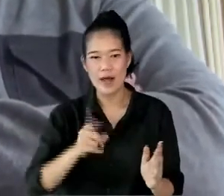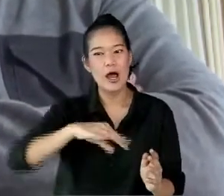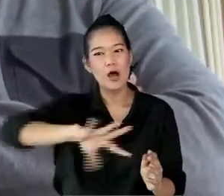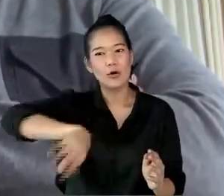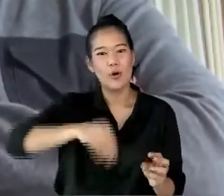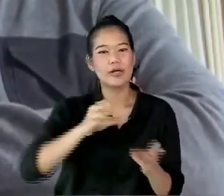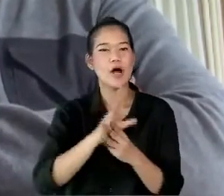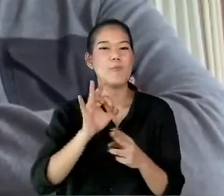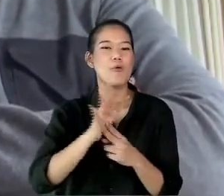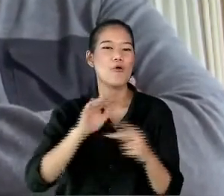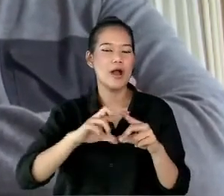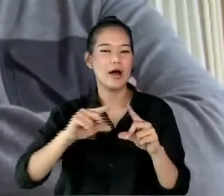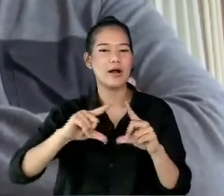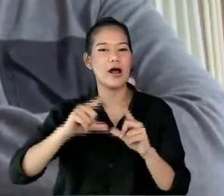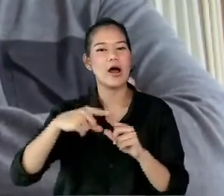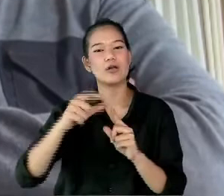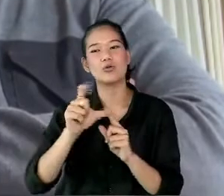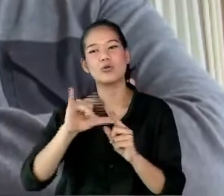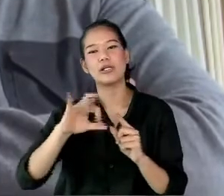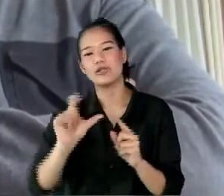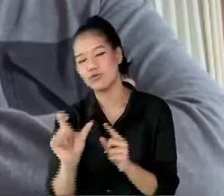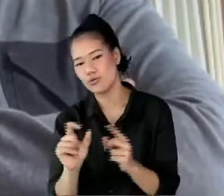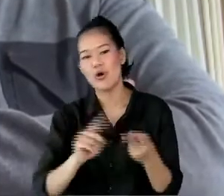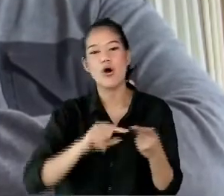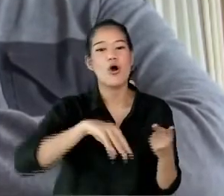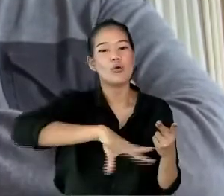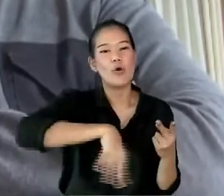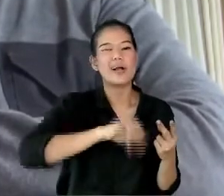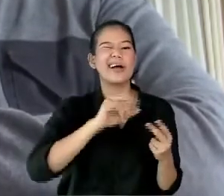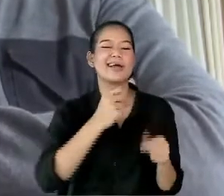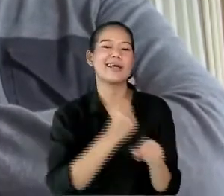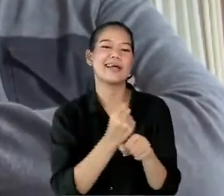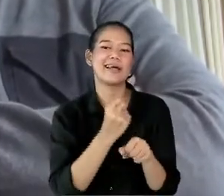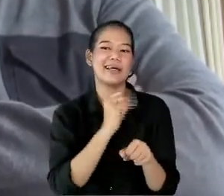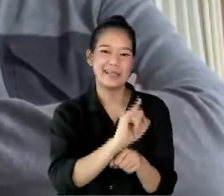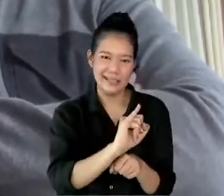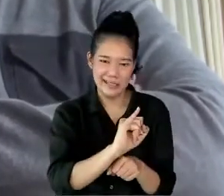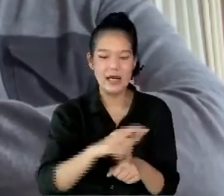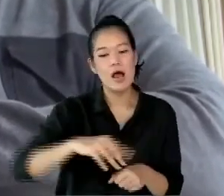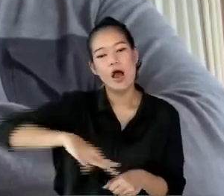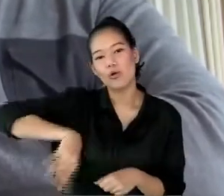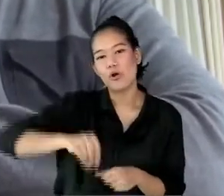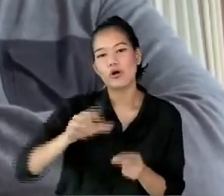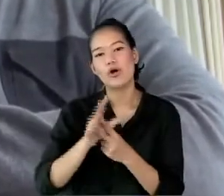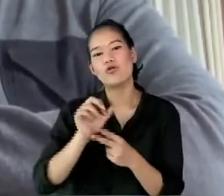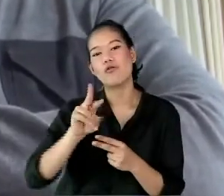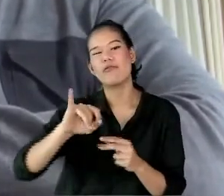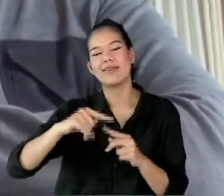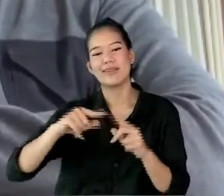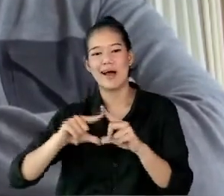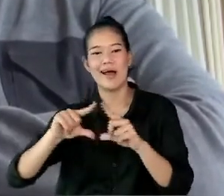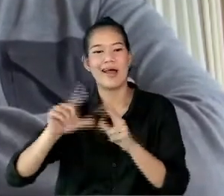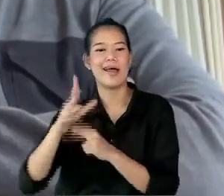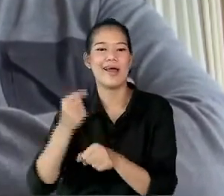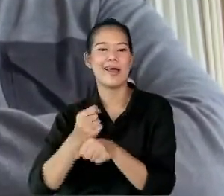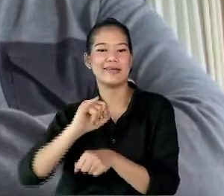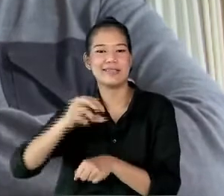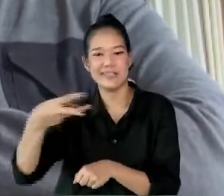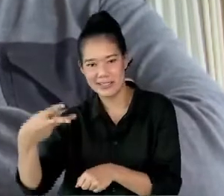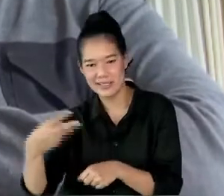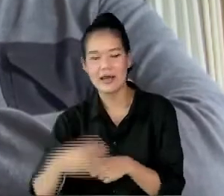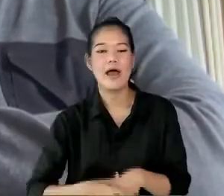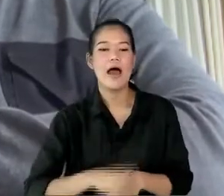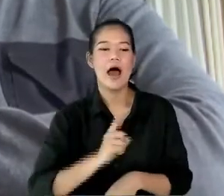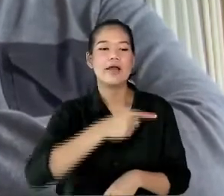keluarga dari Mona Ratulio, ada keluarga dari Irgi Farezi, ada keluarga dari Novita Enji, ada